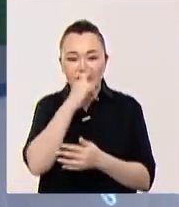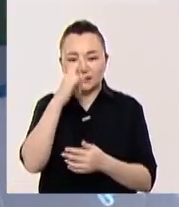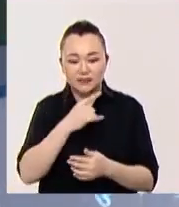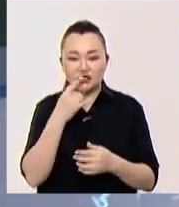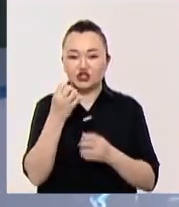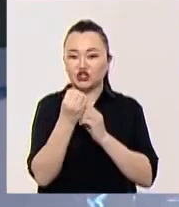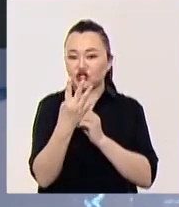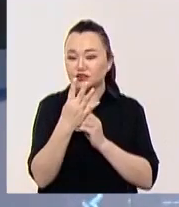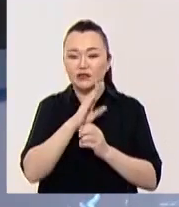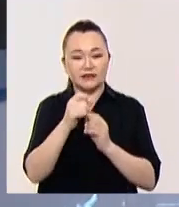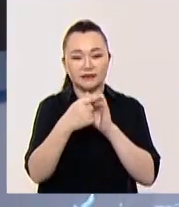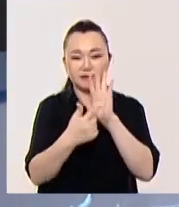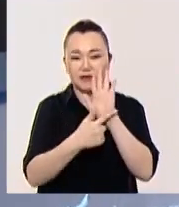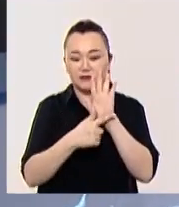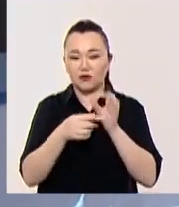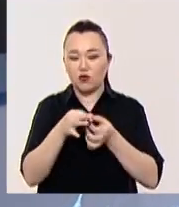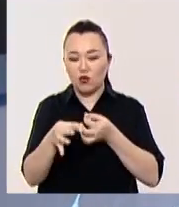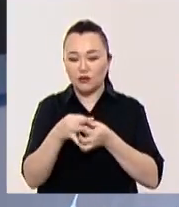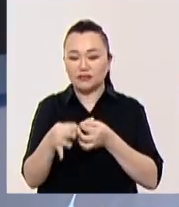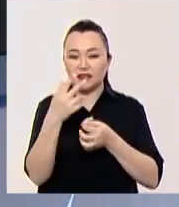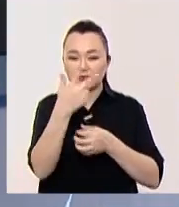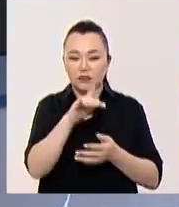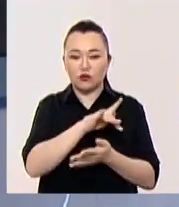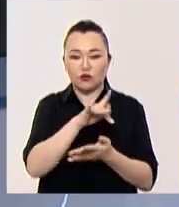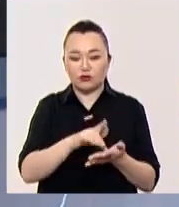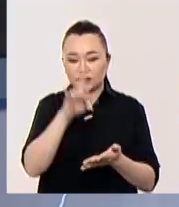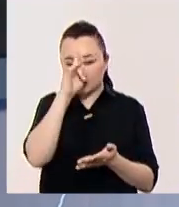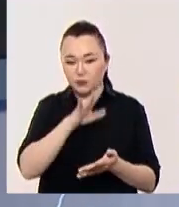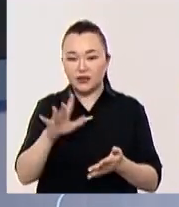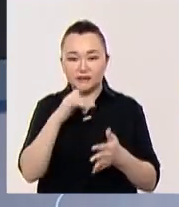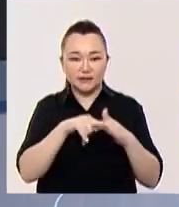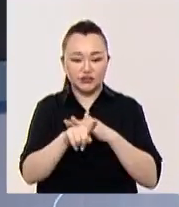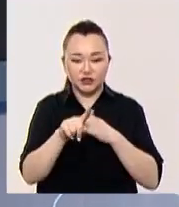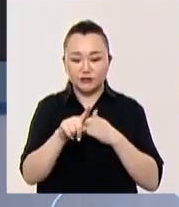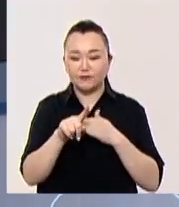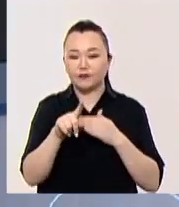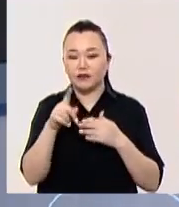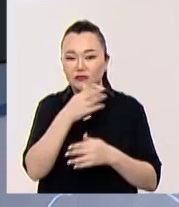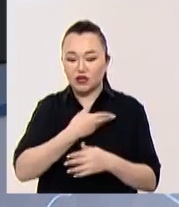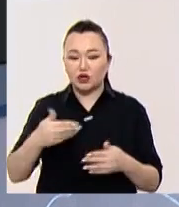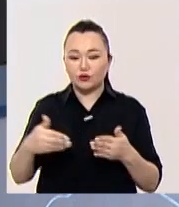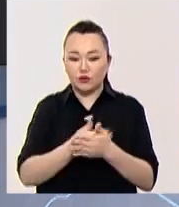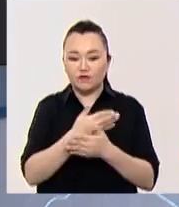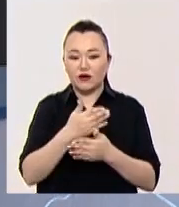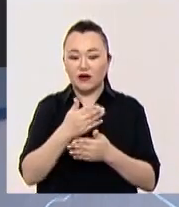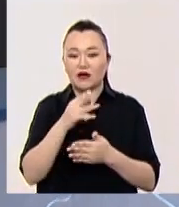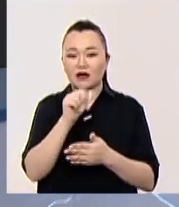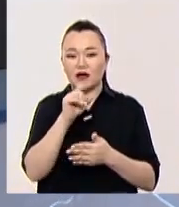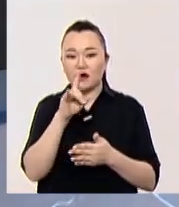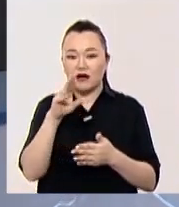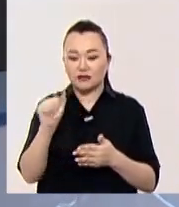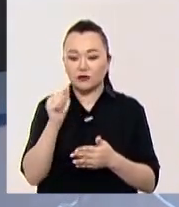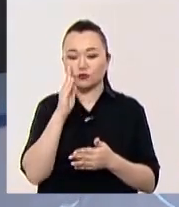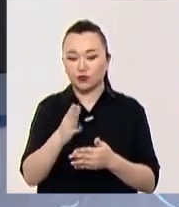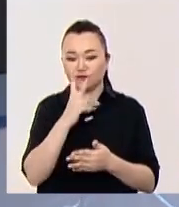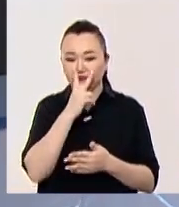не 14, а 17 областей и 3 города республиканского значения. Наша новая карта будет